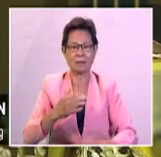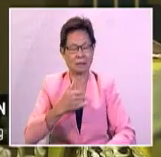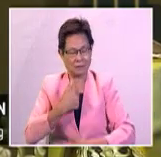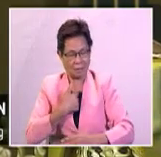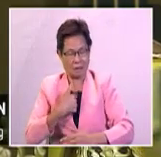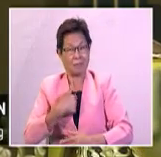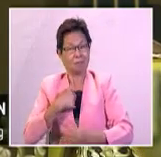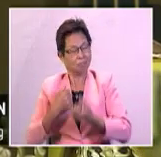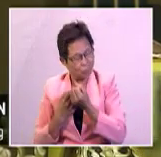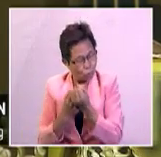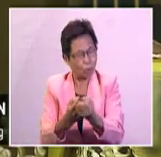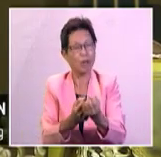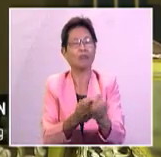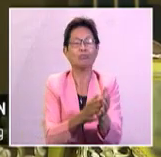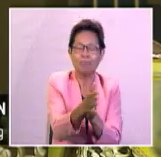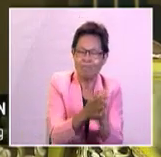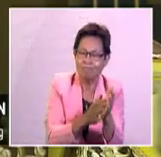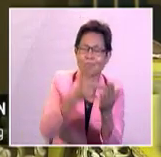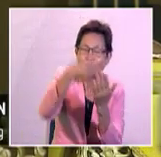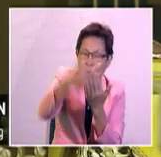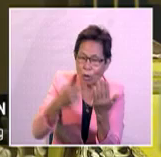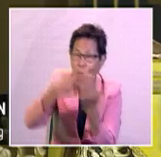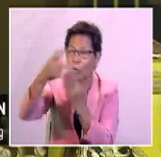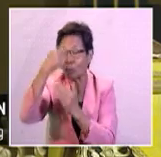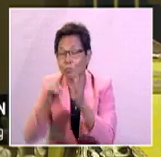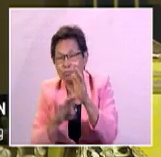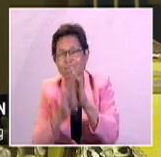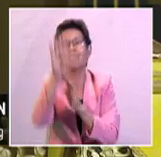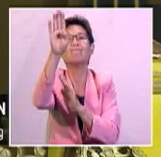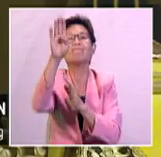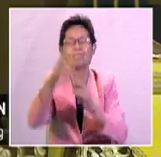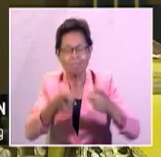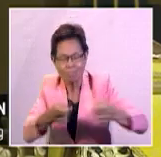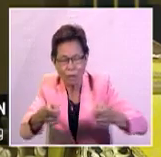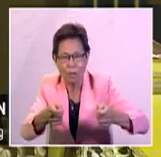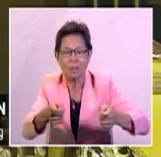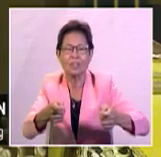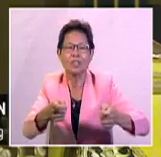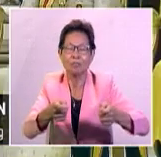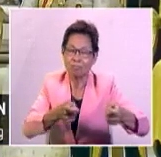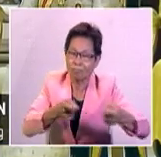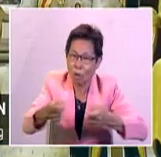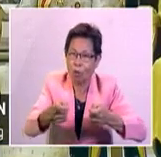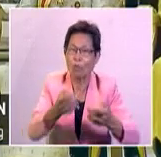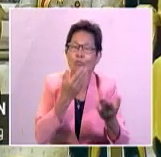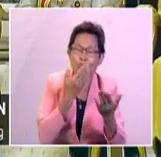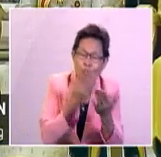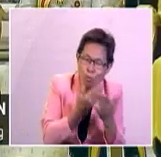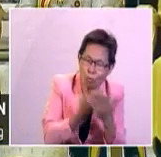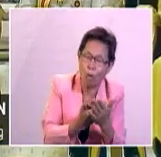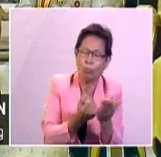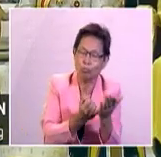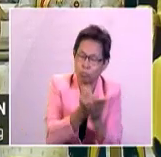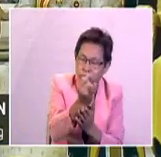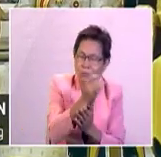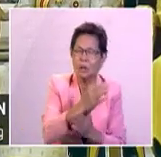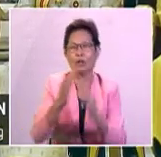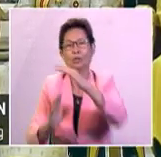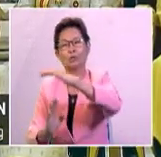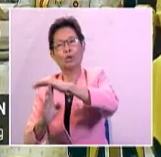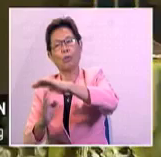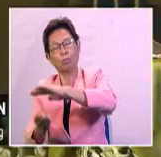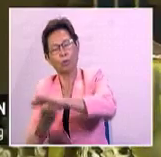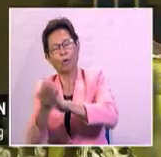menyokong usaha-usaha untuk meningkatkan tadbir urus integriti memerangi rasuah